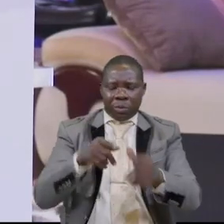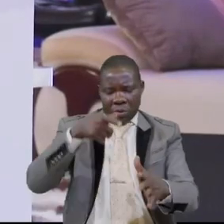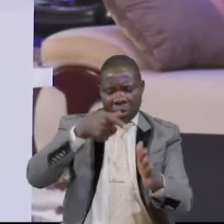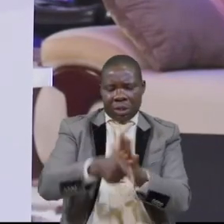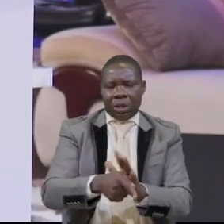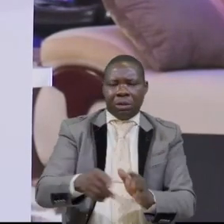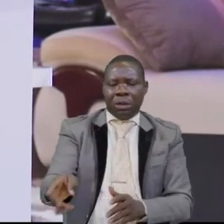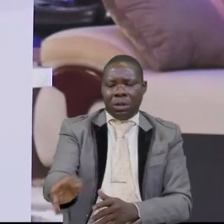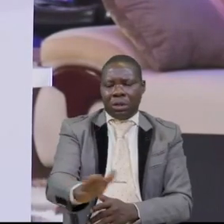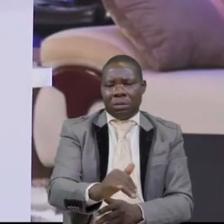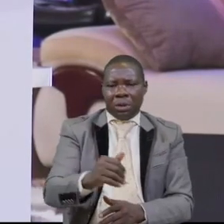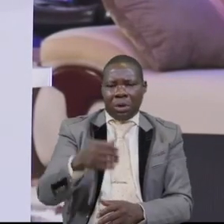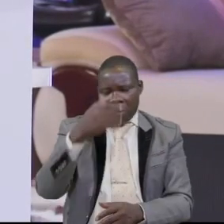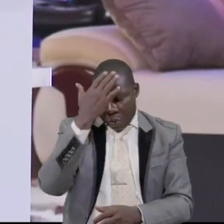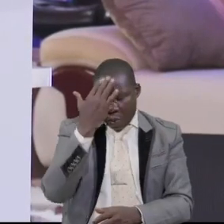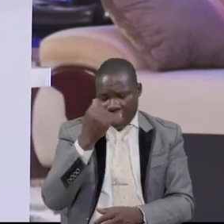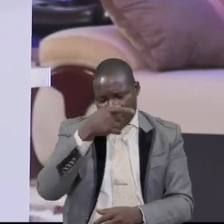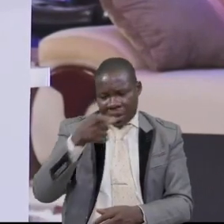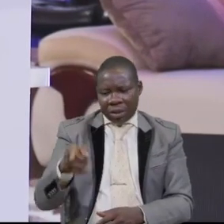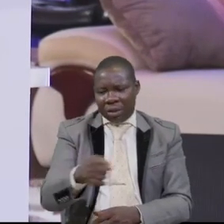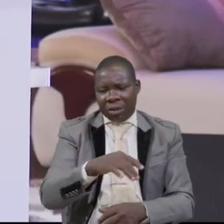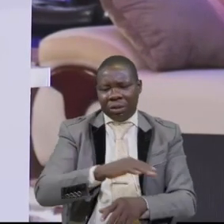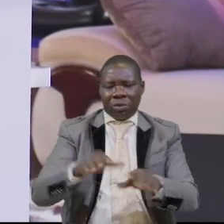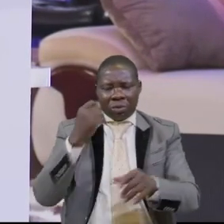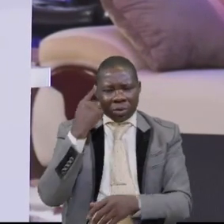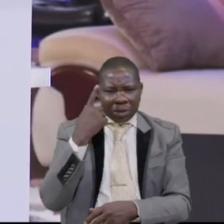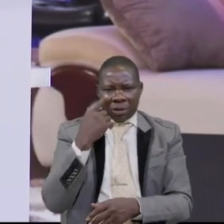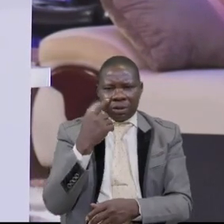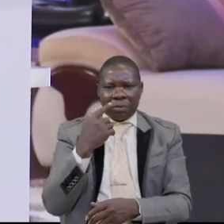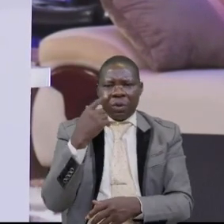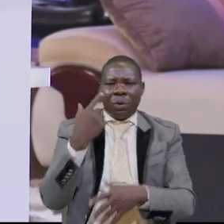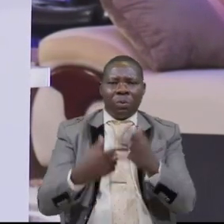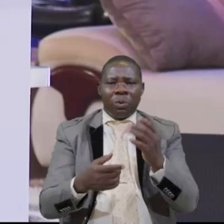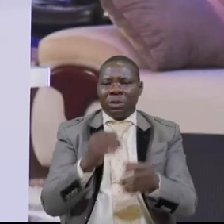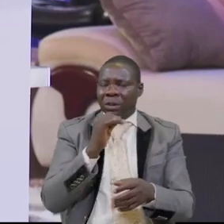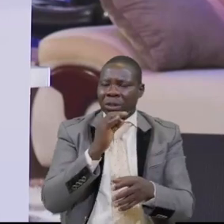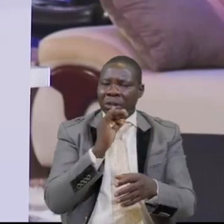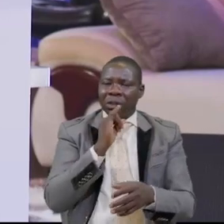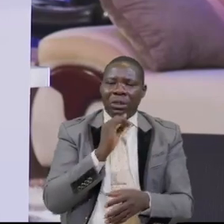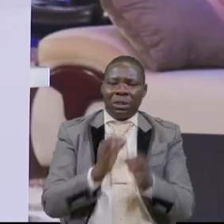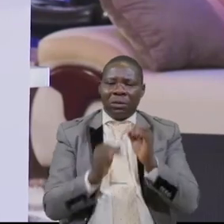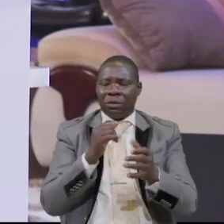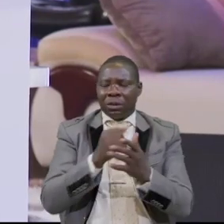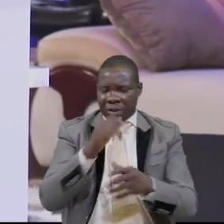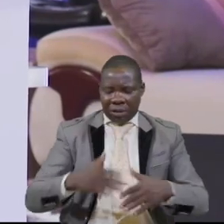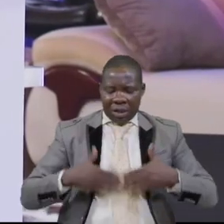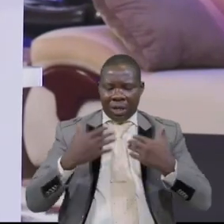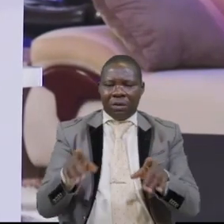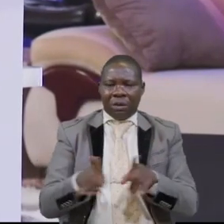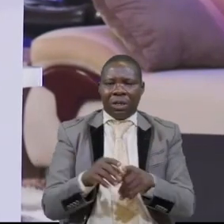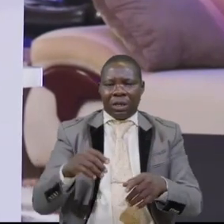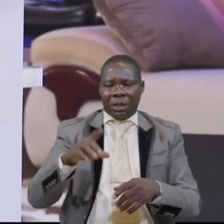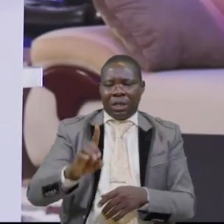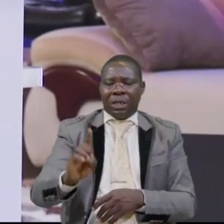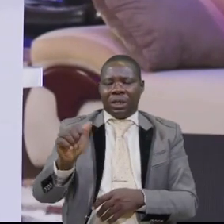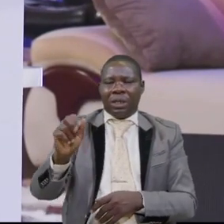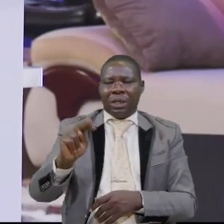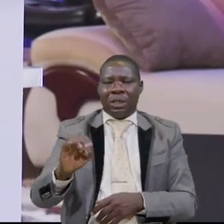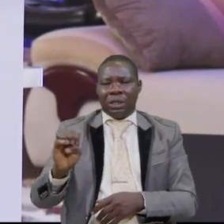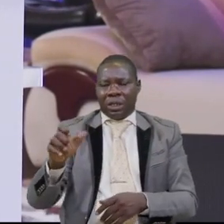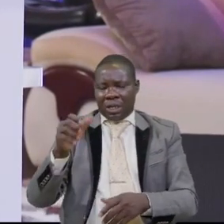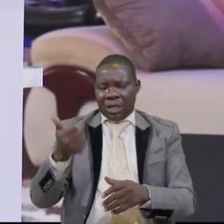suicide parce qu'ils ne comprennent rien. Et si dans ta vie, comme Daniel, tout ce qui arrive ici sur